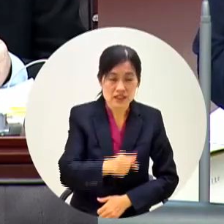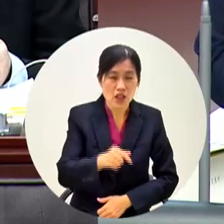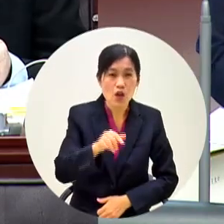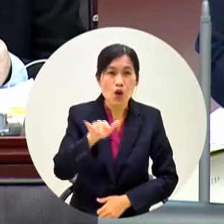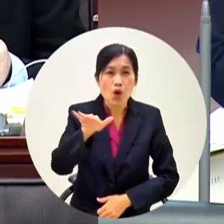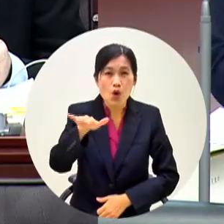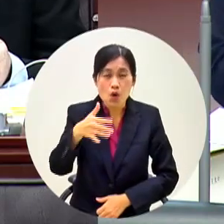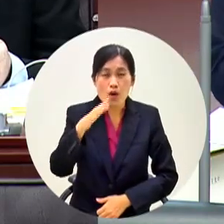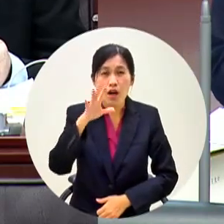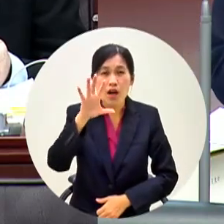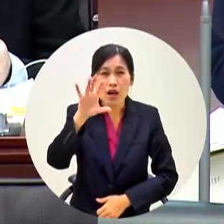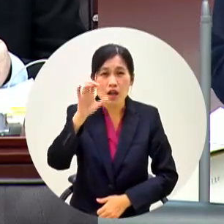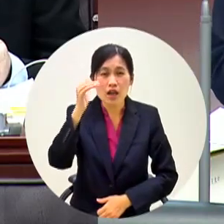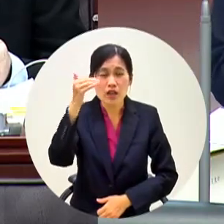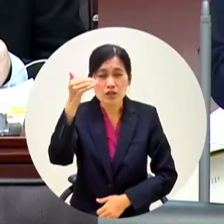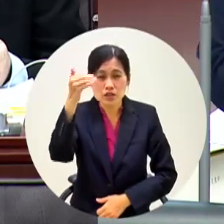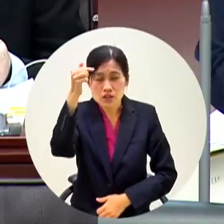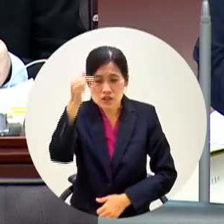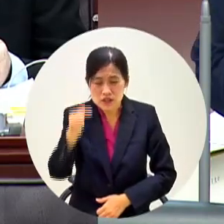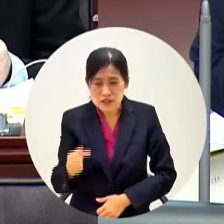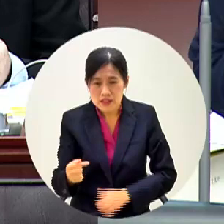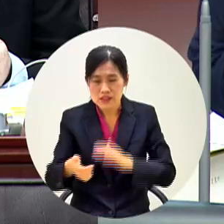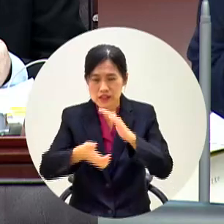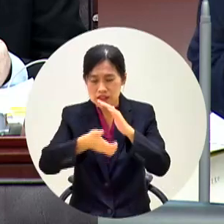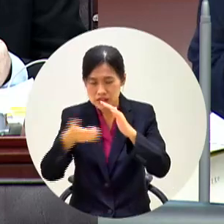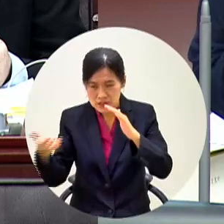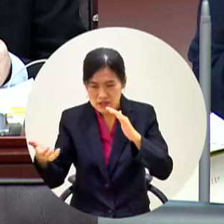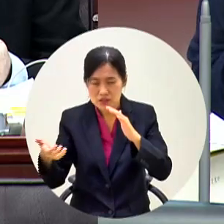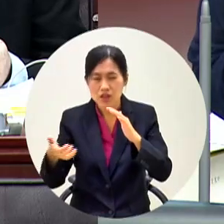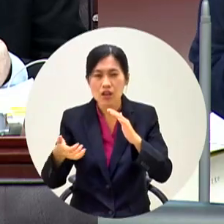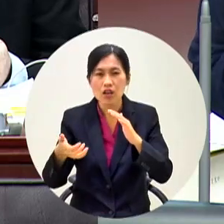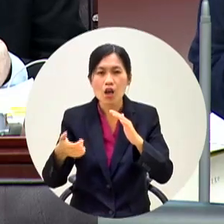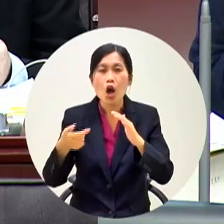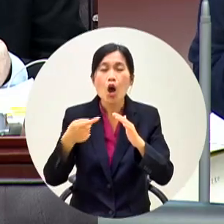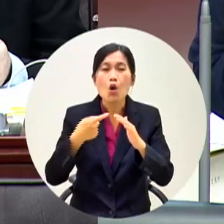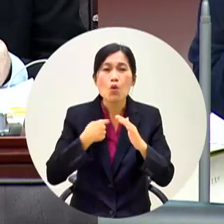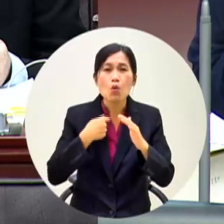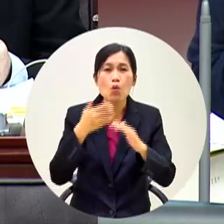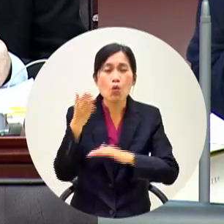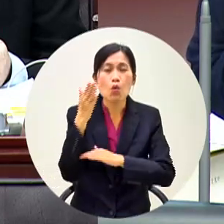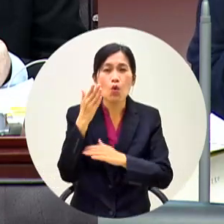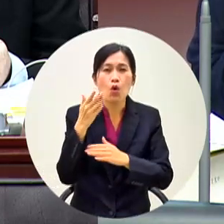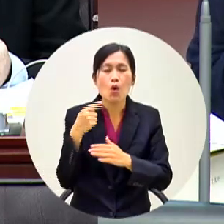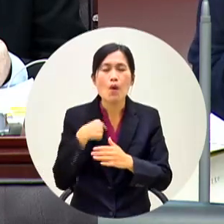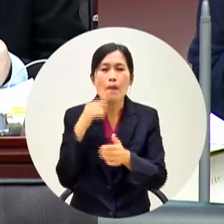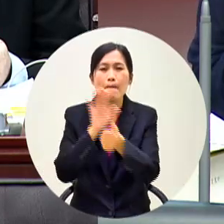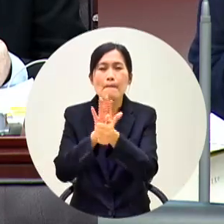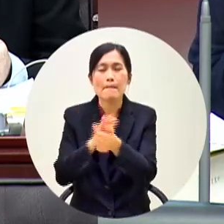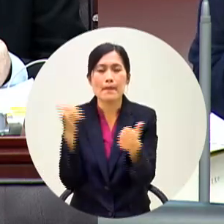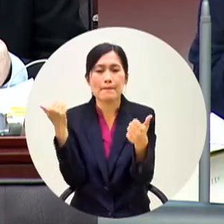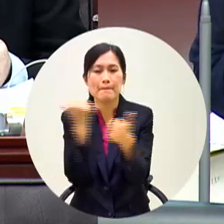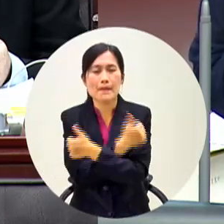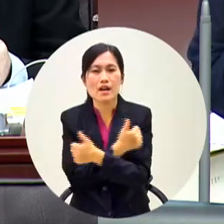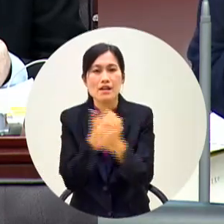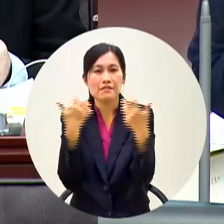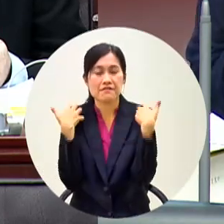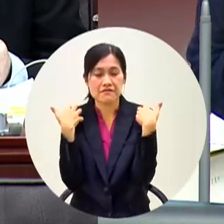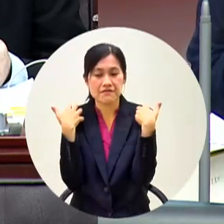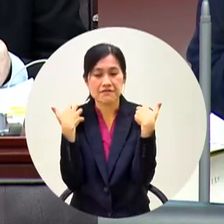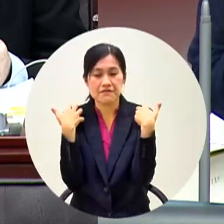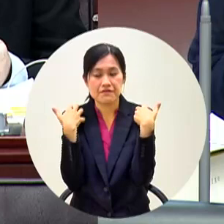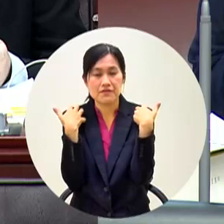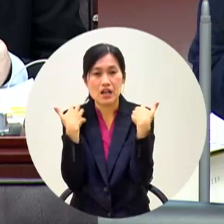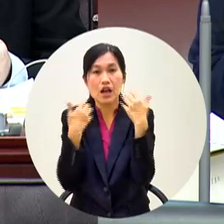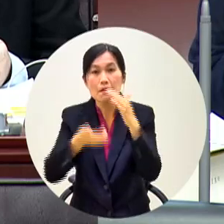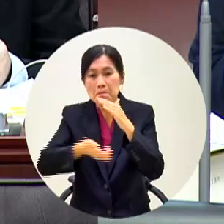是迁村的预算，我们要做的市政府要做的就是代办迁村，所以迁村完